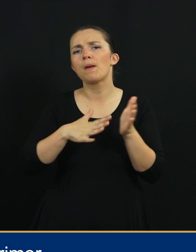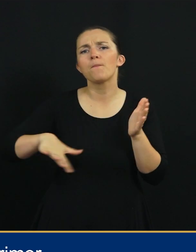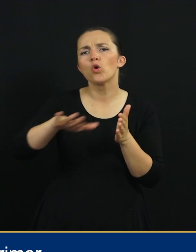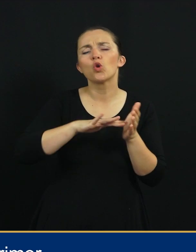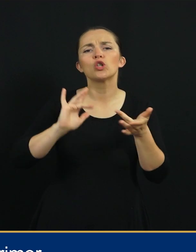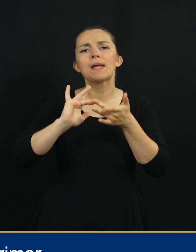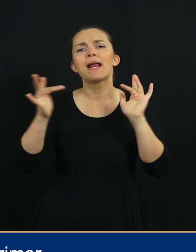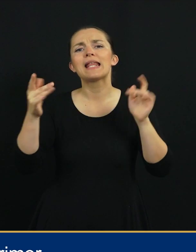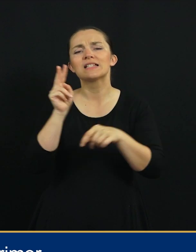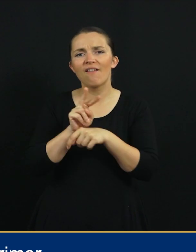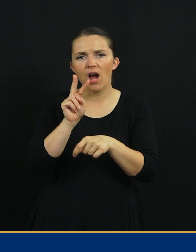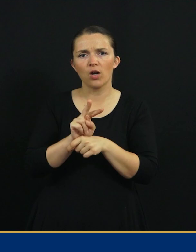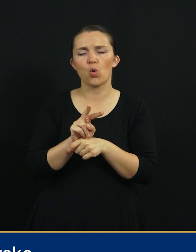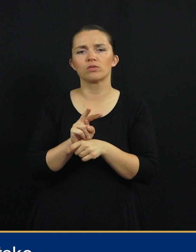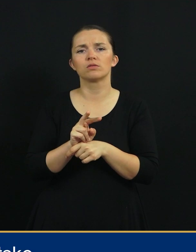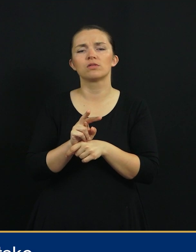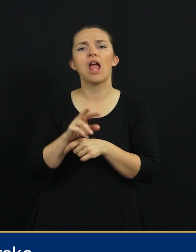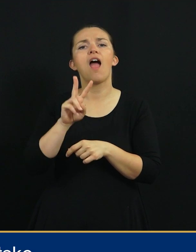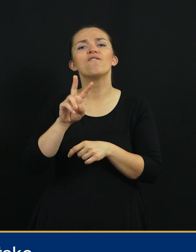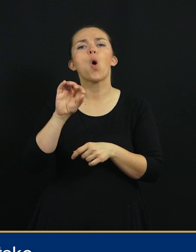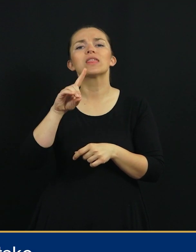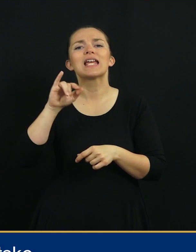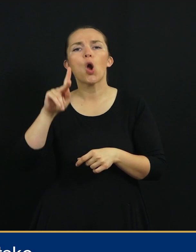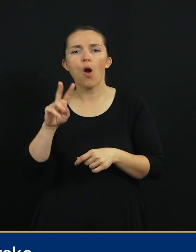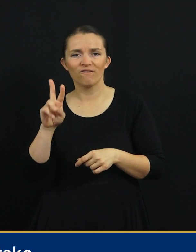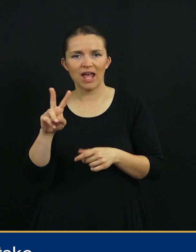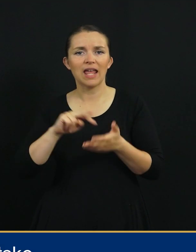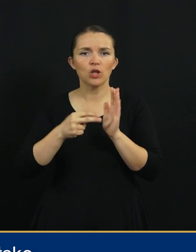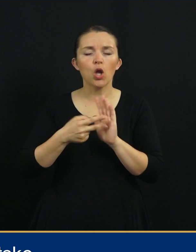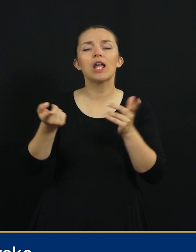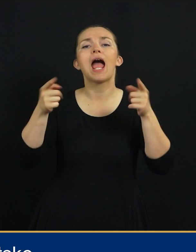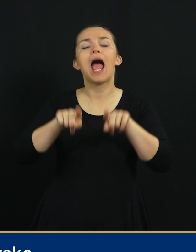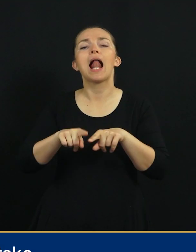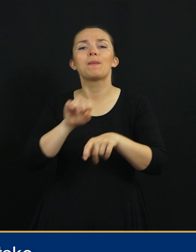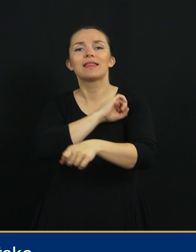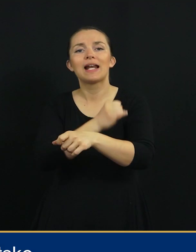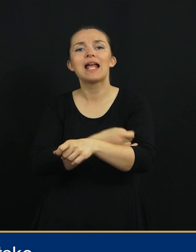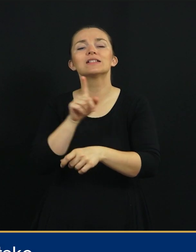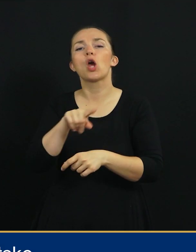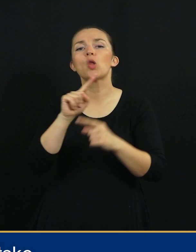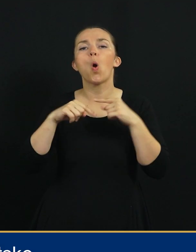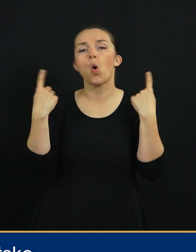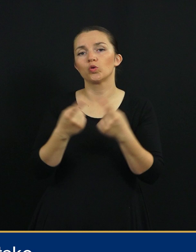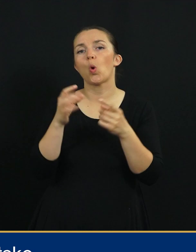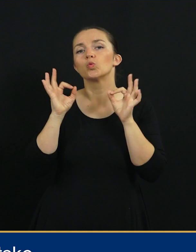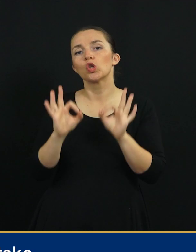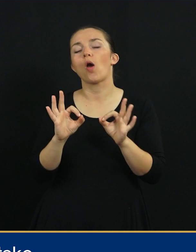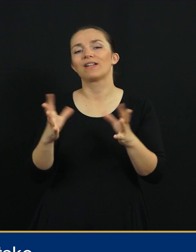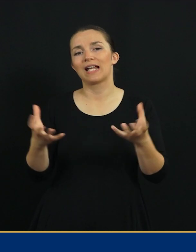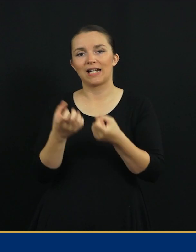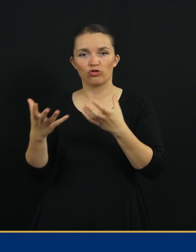področju kibernetske varnosti, vodikovih tehnologij ali energetsko in okoljsko učinkovitih